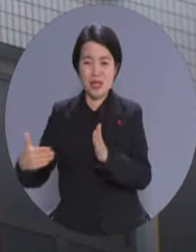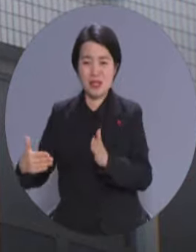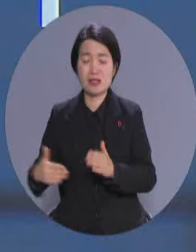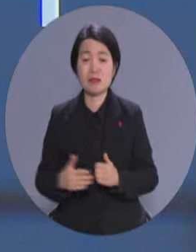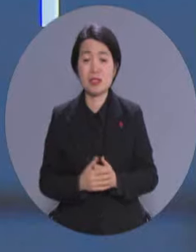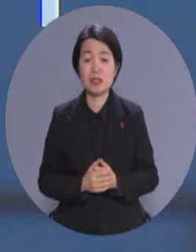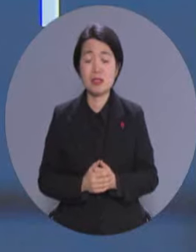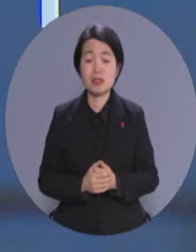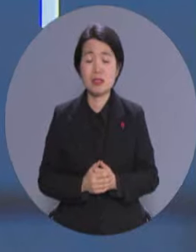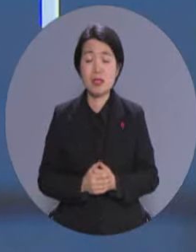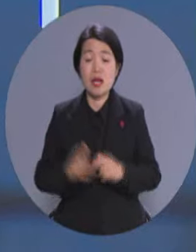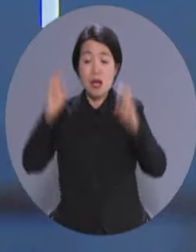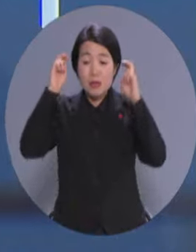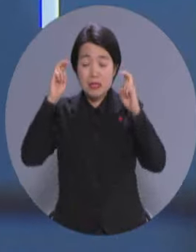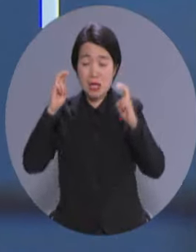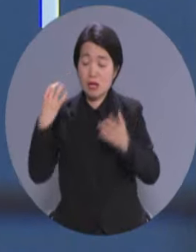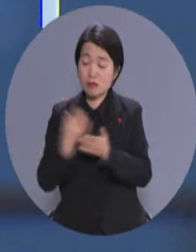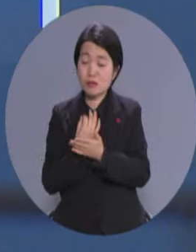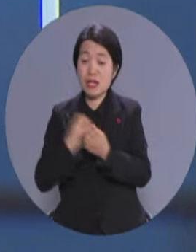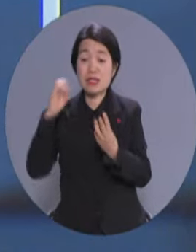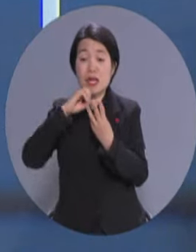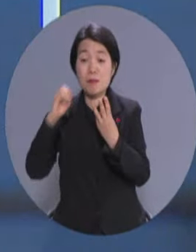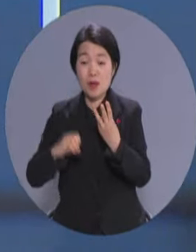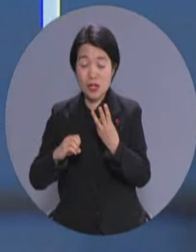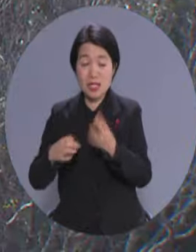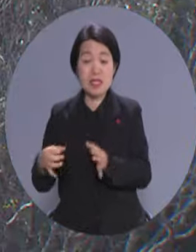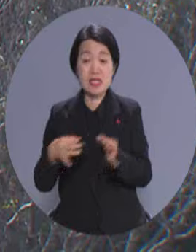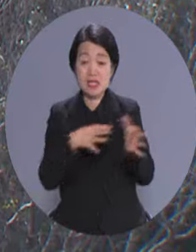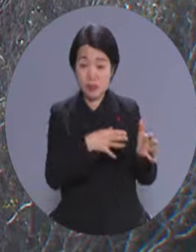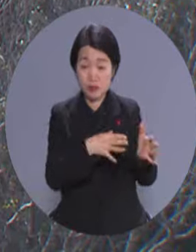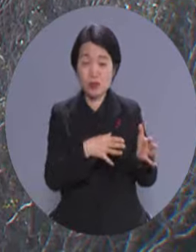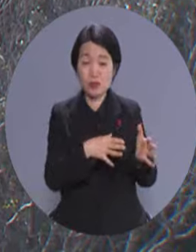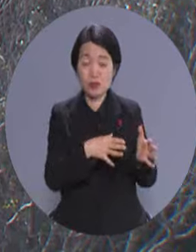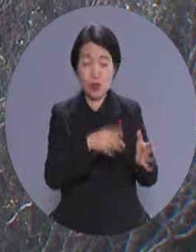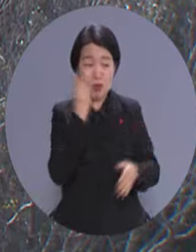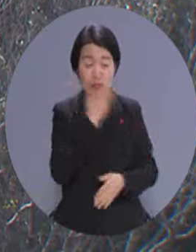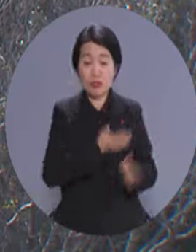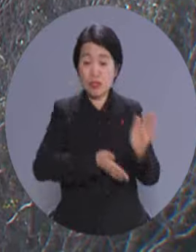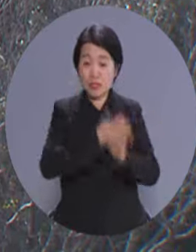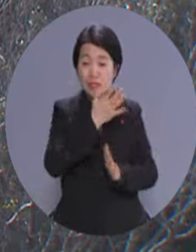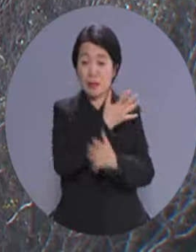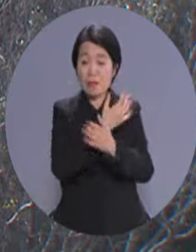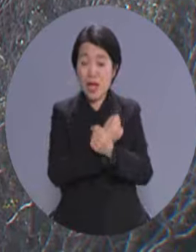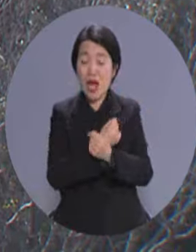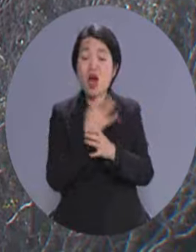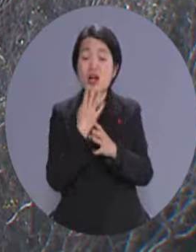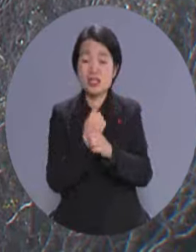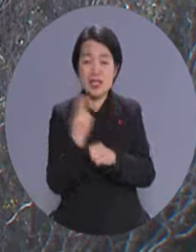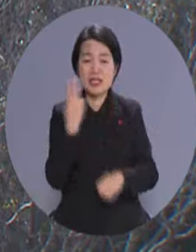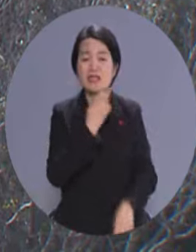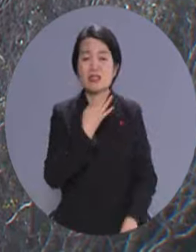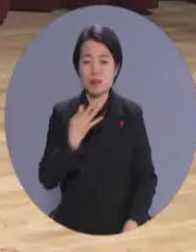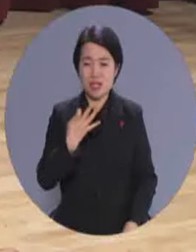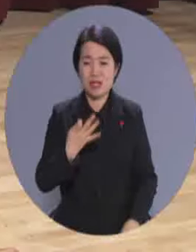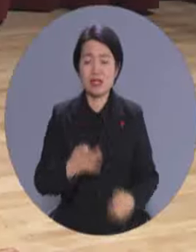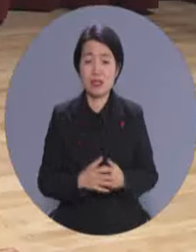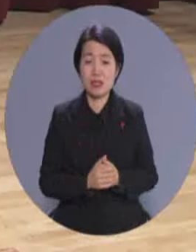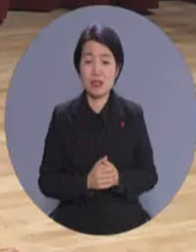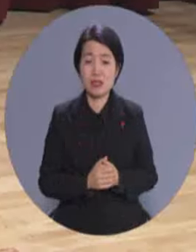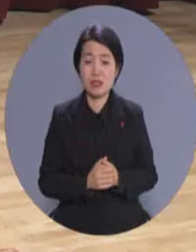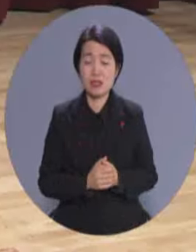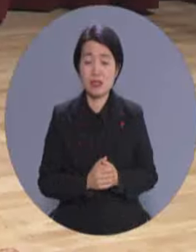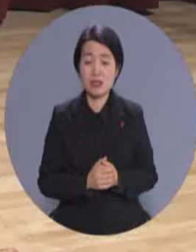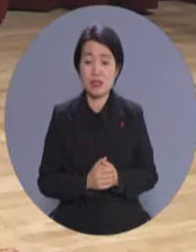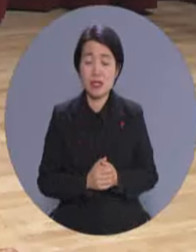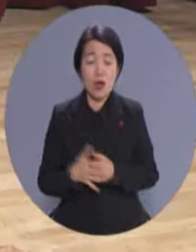내렸습니다. 업체 측이 매출액의 3%를 기부하기로 여수시와 약정을 맺은 건 지난 2014년. 그러나